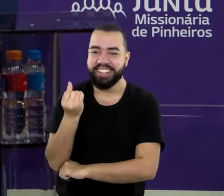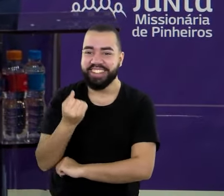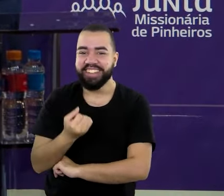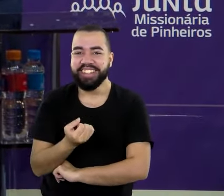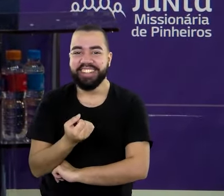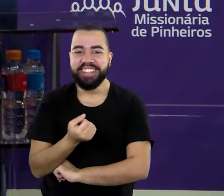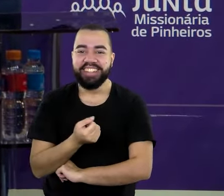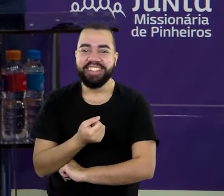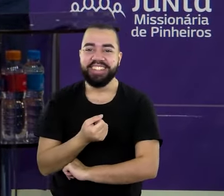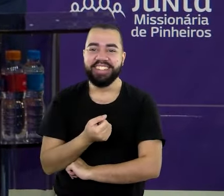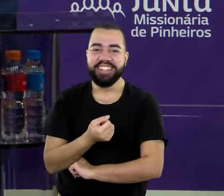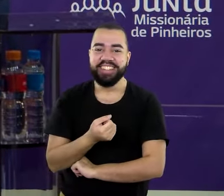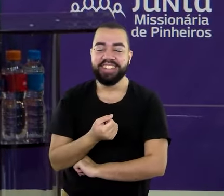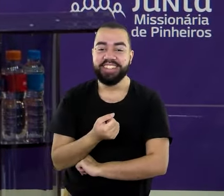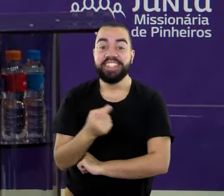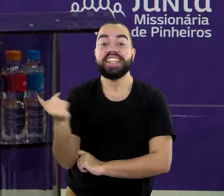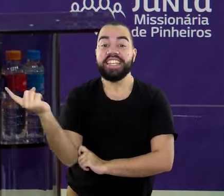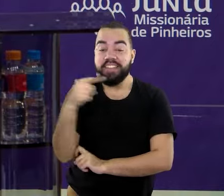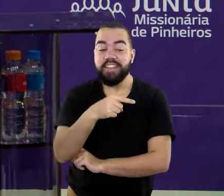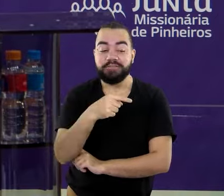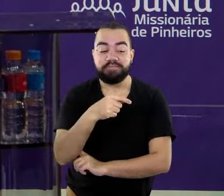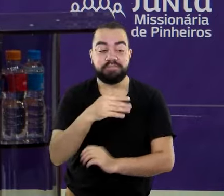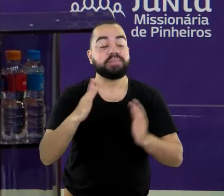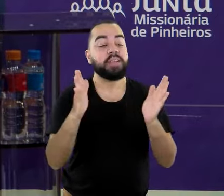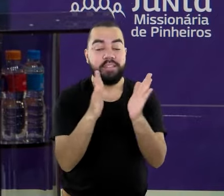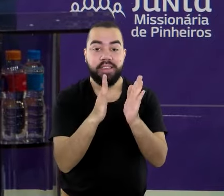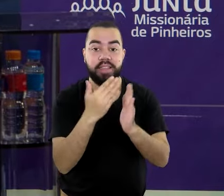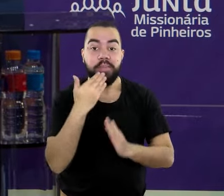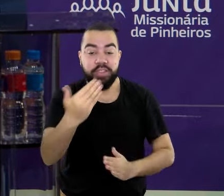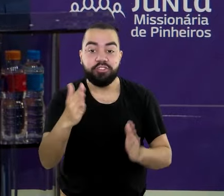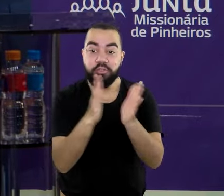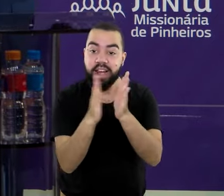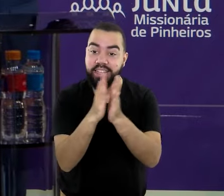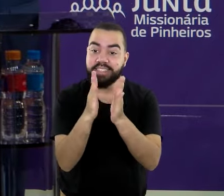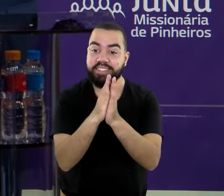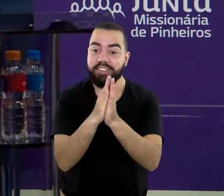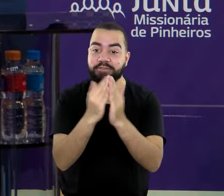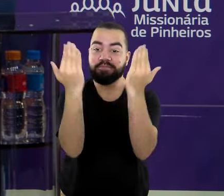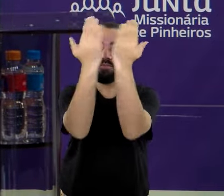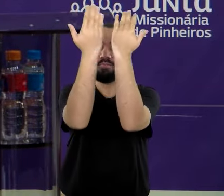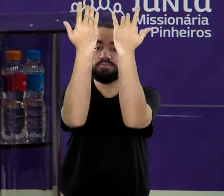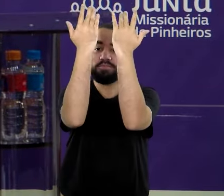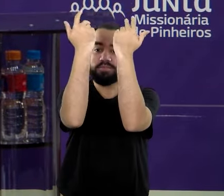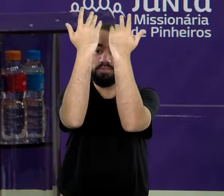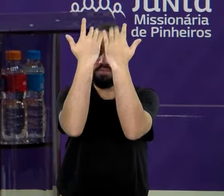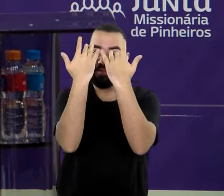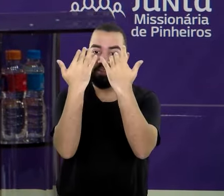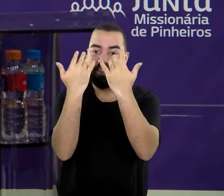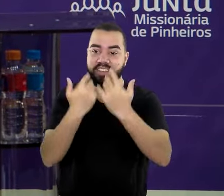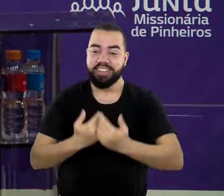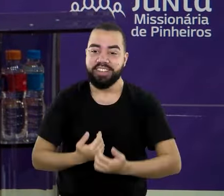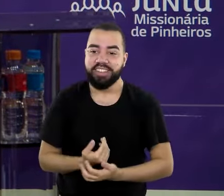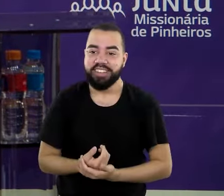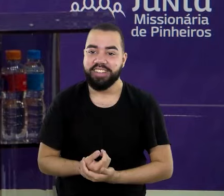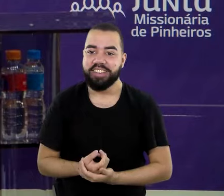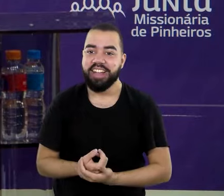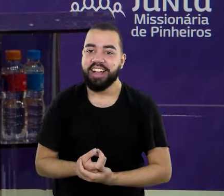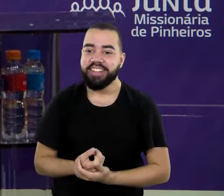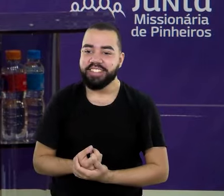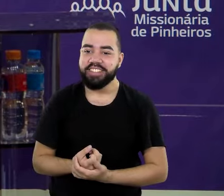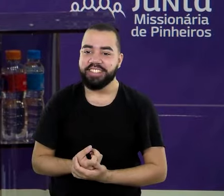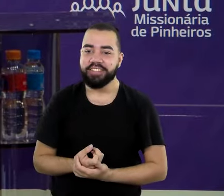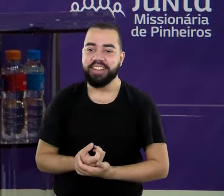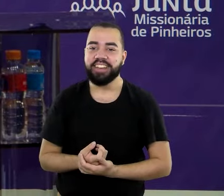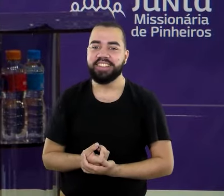나보고 안수 기도를 해달라 했습니다. E ela veio e me pediu para orar pela vida dela. 우리 아리바우도 목사님이 내 머리에 손 얹고